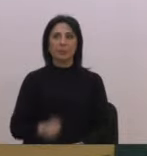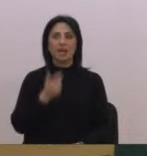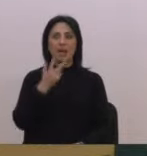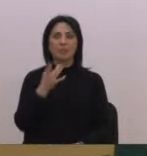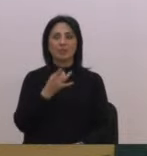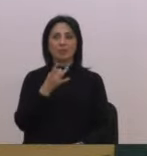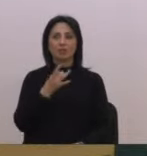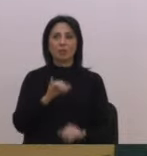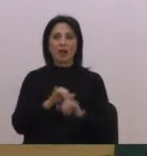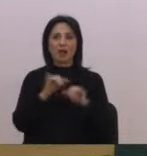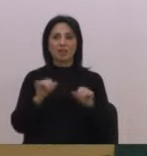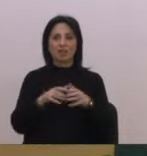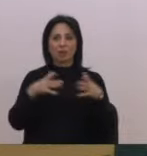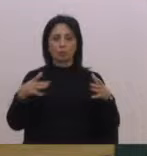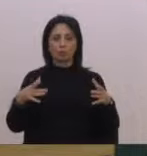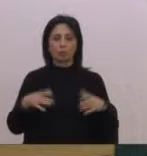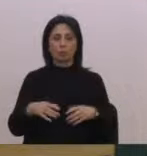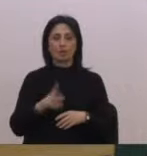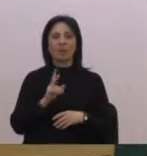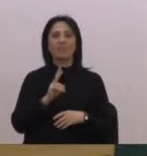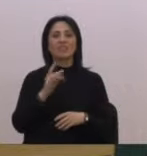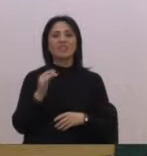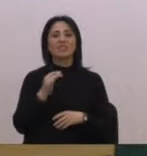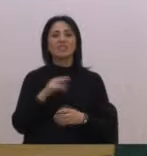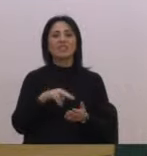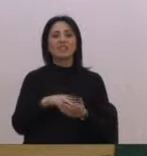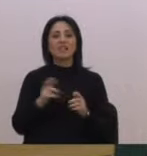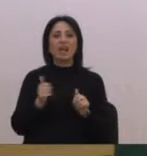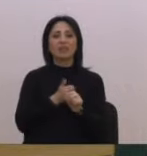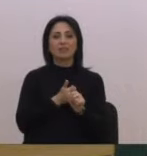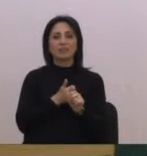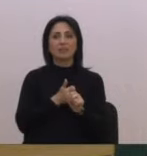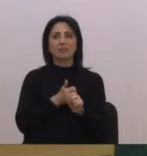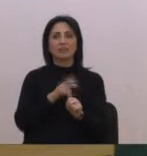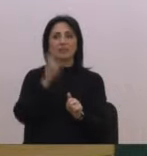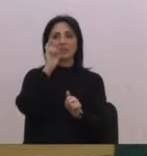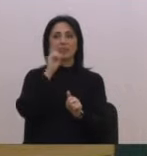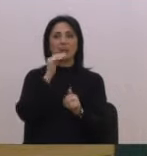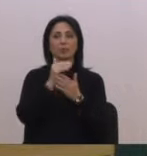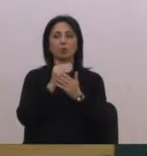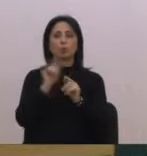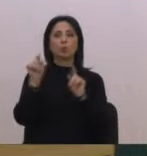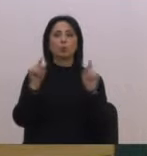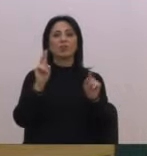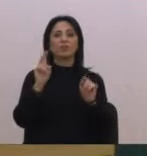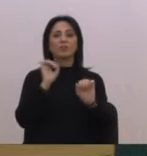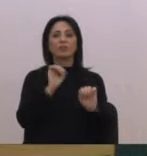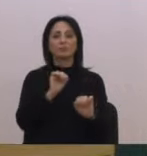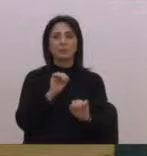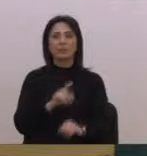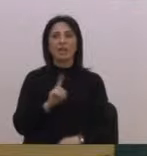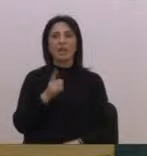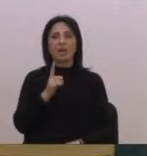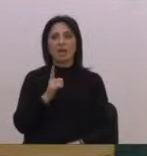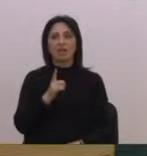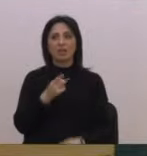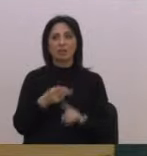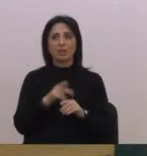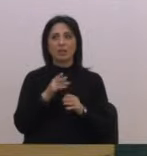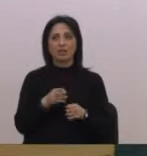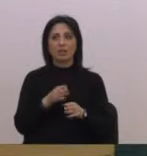რამდენჯერმე გაზარდოს. ვისი ინტერესი დგას ამის მიღმა სახელმწიფო სტრუქტურებში? რატომა